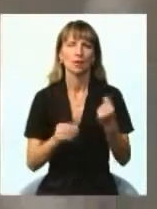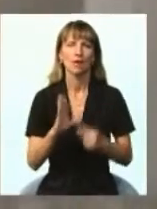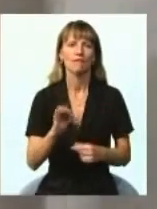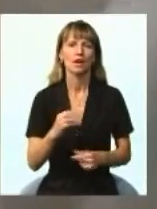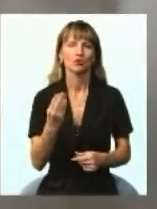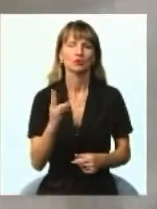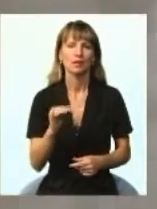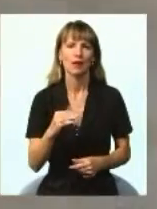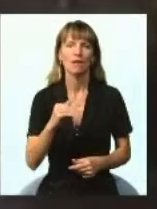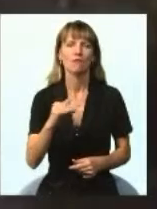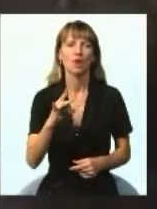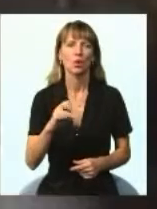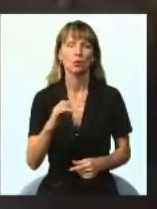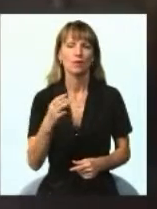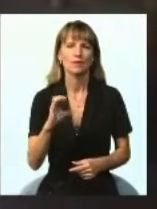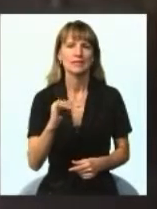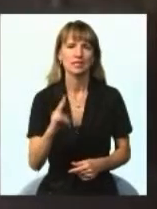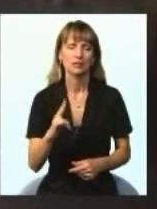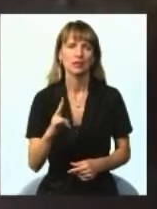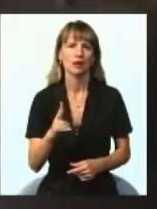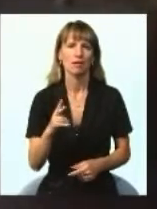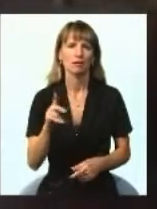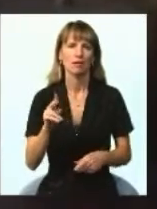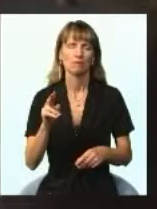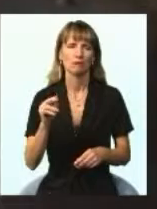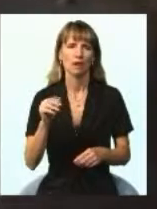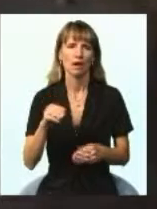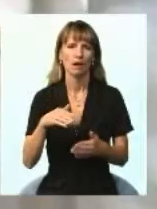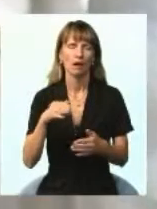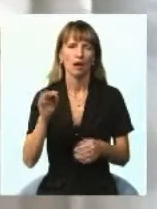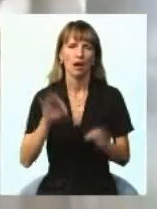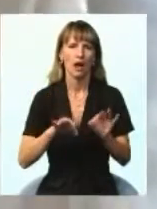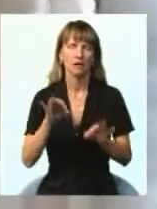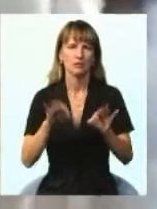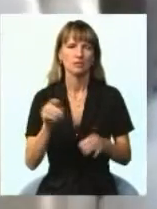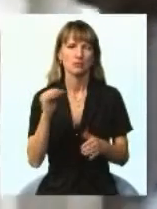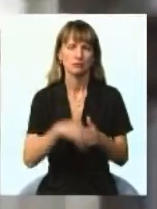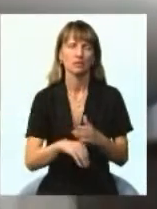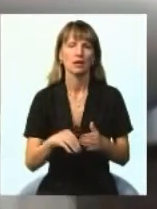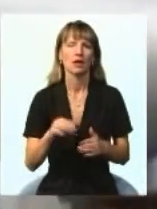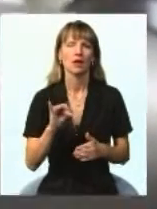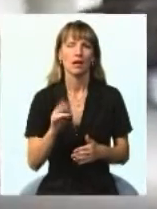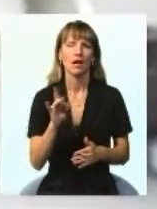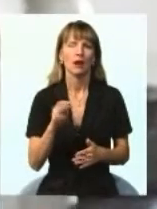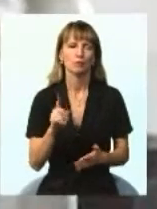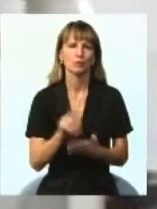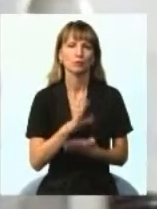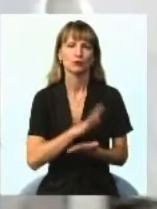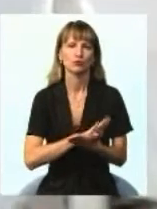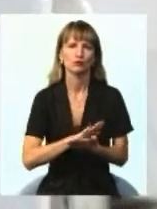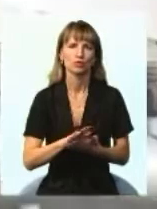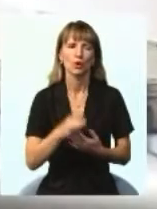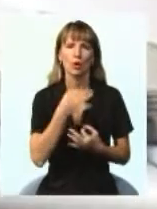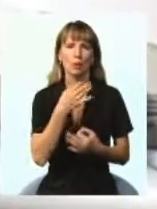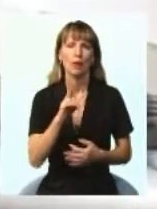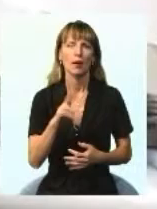вершки, фруктовий сік, барвники, цукор тощо. Приміщення, де виготовляють крем, повинне бути цілком чистим. Оскільки будь-який